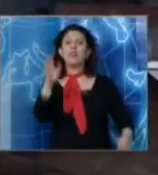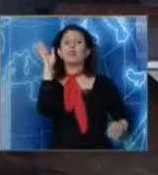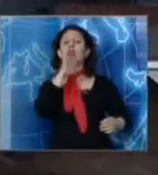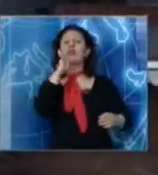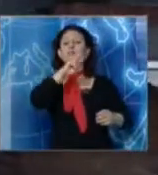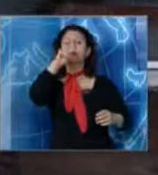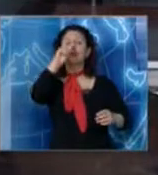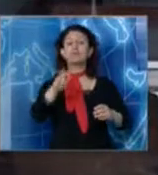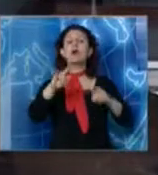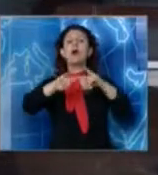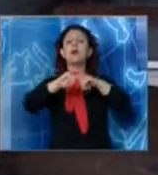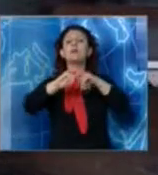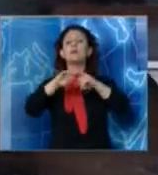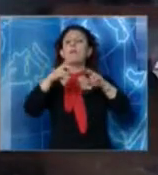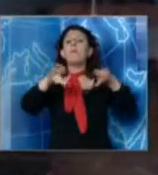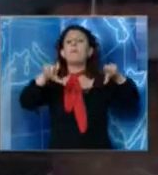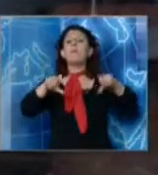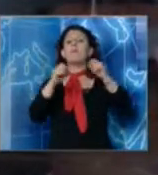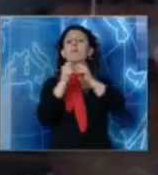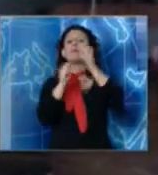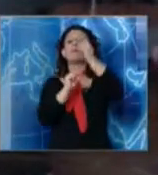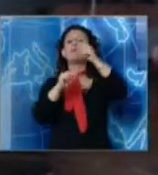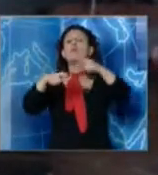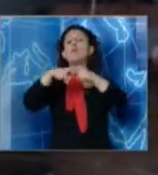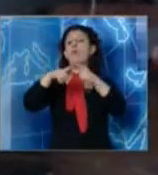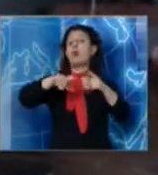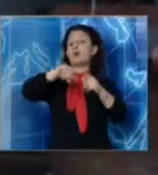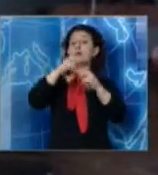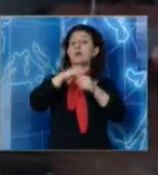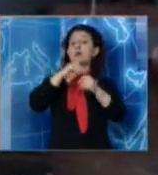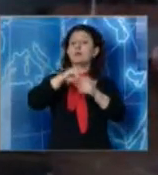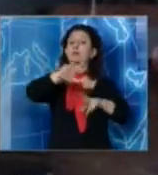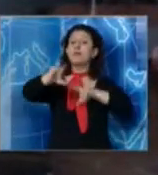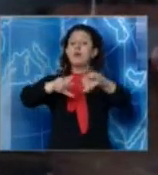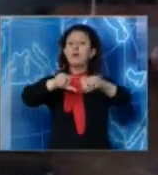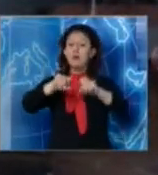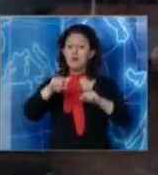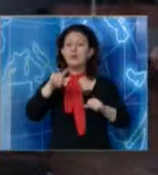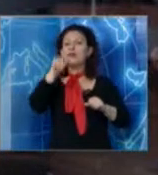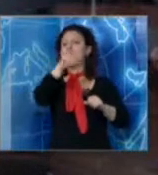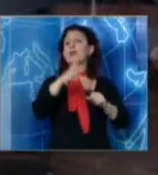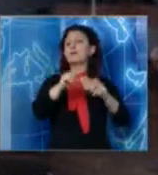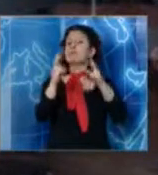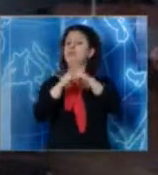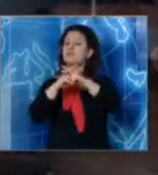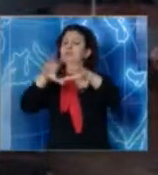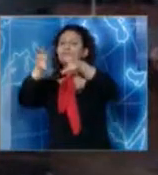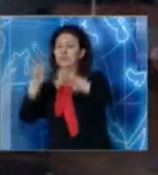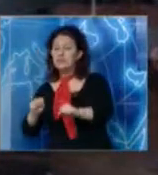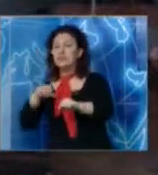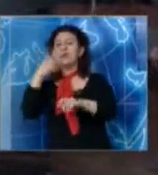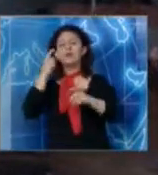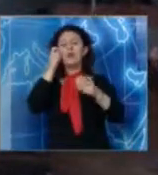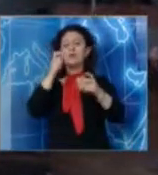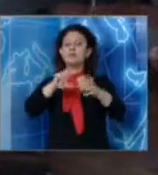İzmit 28 Haziran mahallesindeki bir büfeden dolandırıcılık yapan bir kişi polis ekipleri tarafından yakalanarak